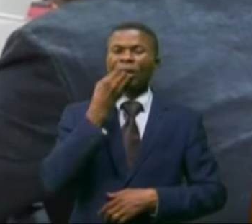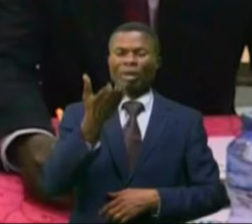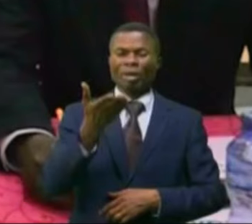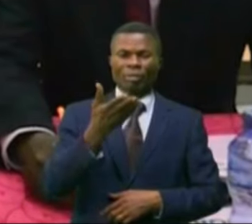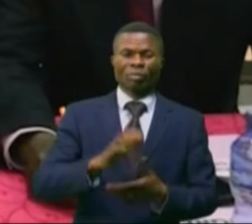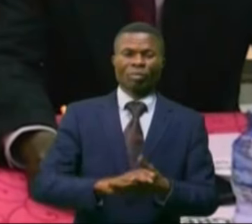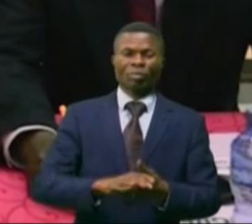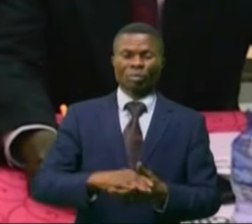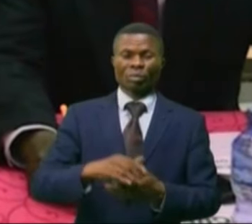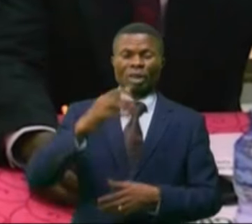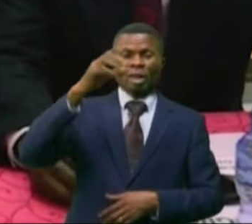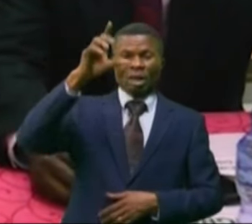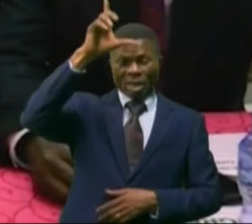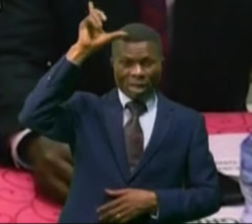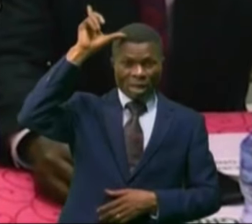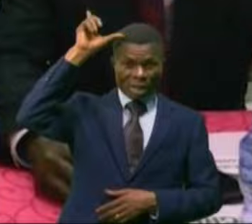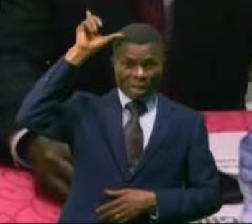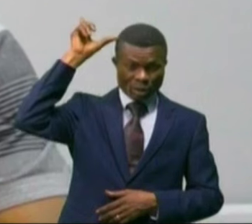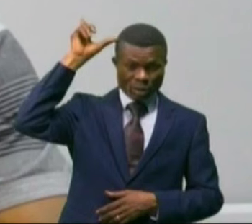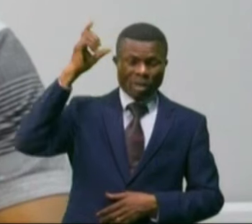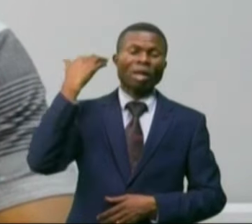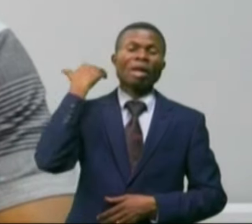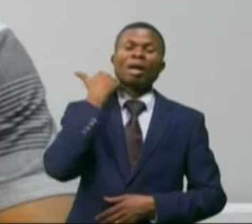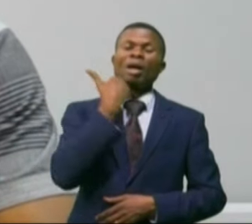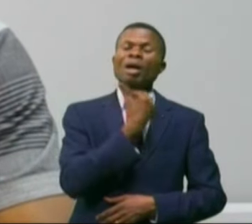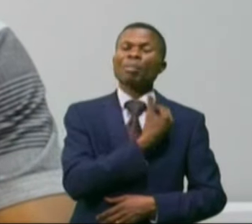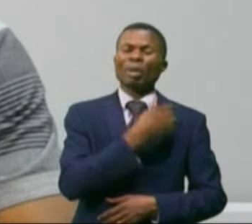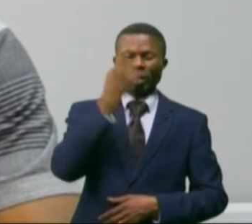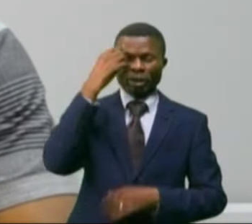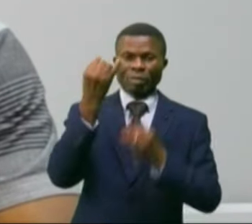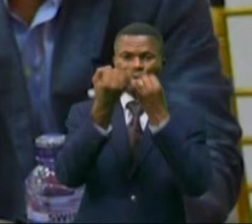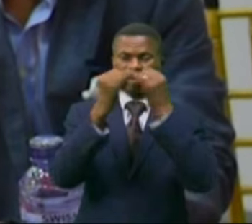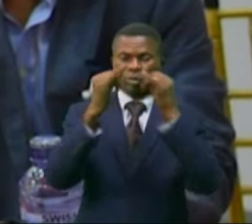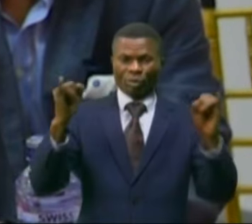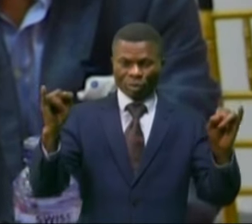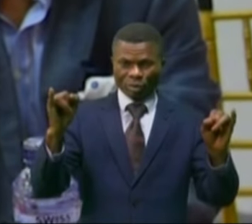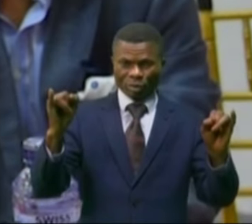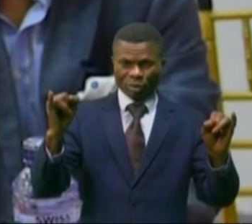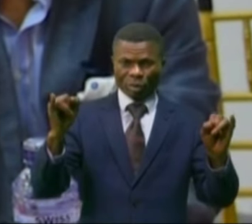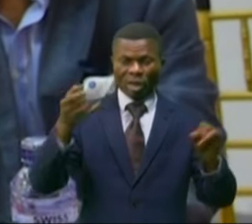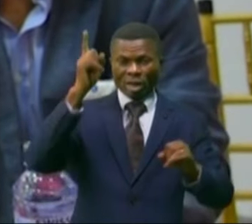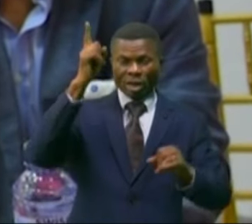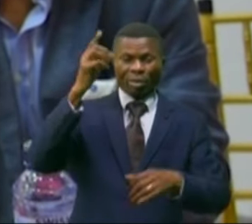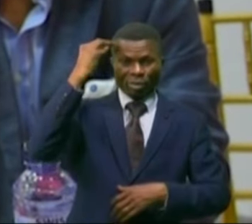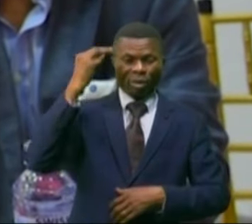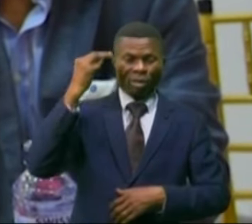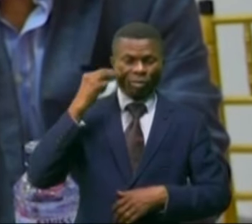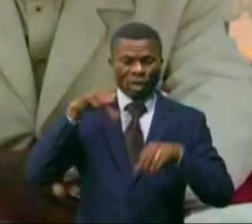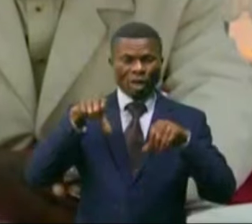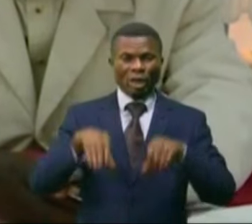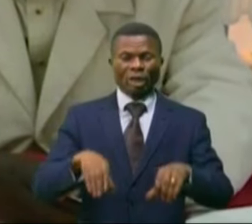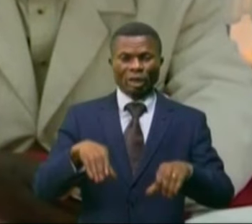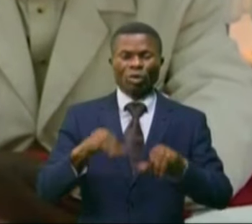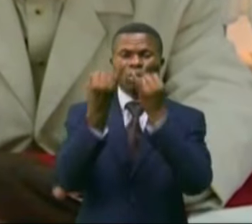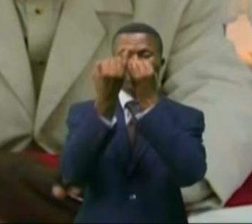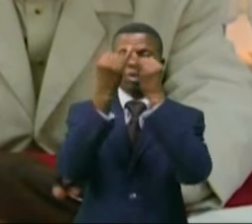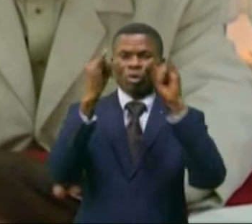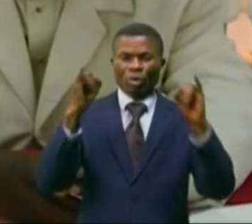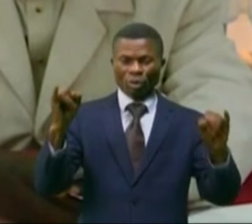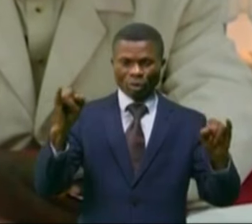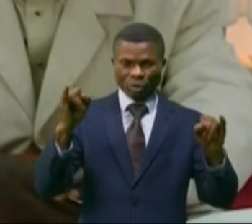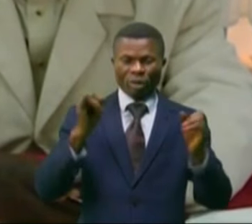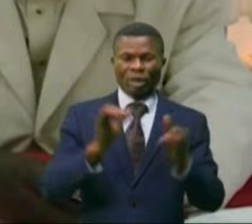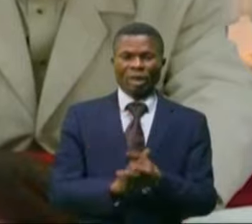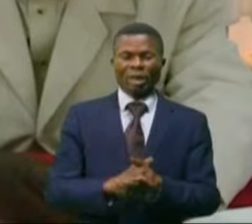Patrice Emery Lumumba, martyr de l'indépendance, le tout premier ministre du Congo indépendant, de reste